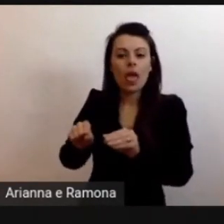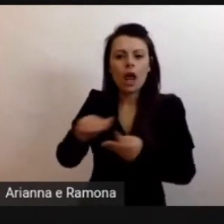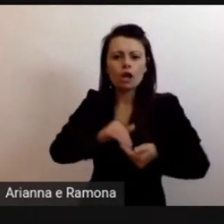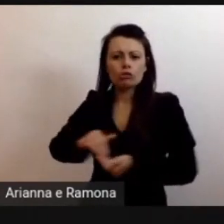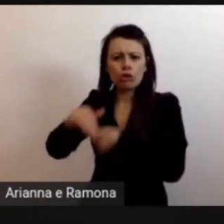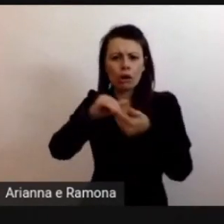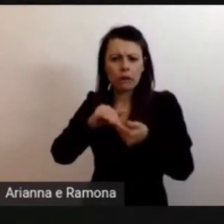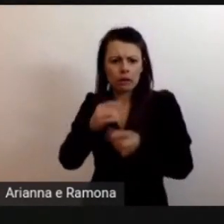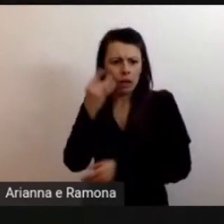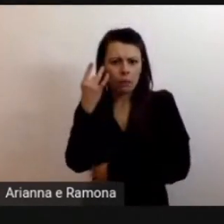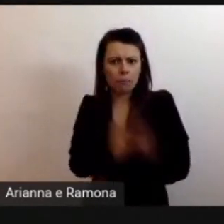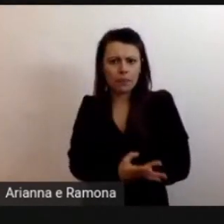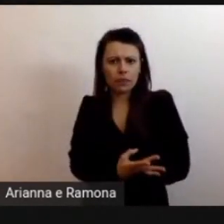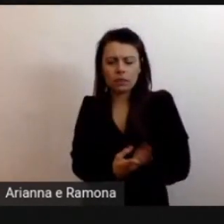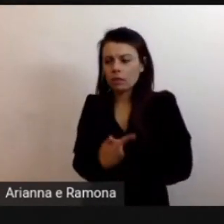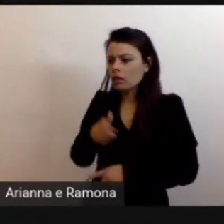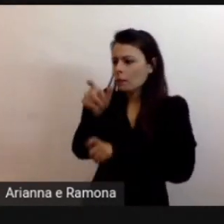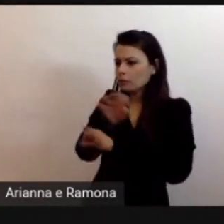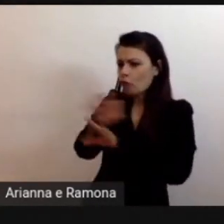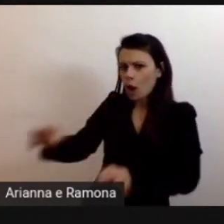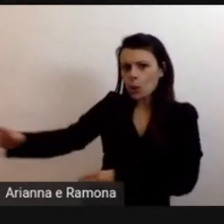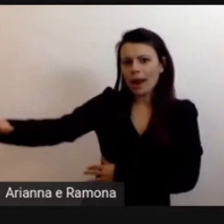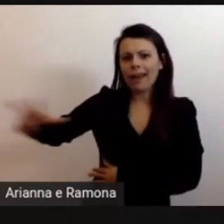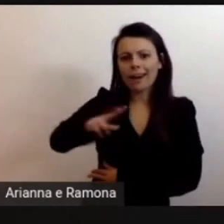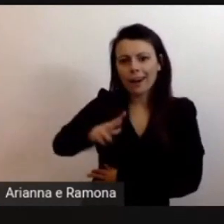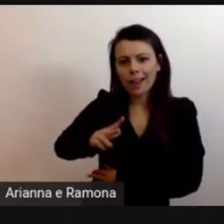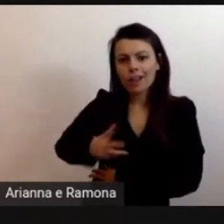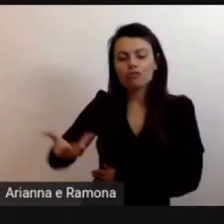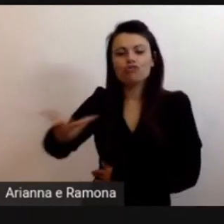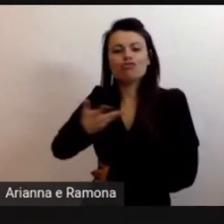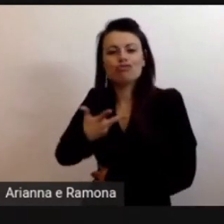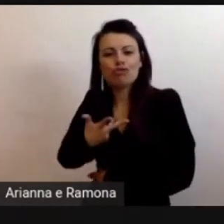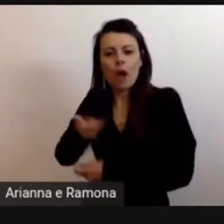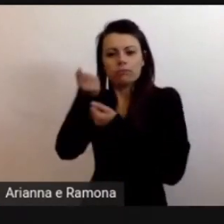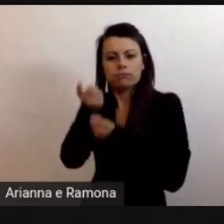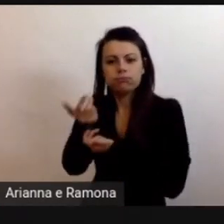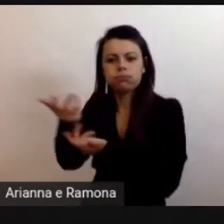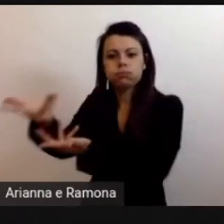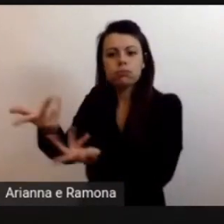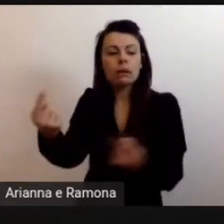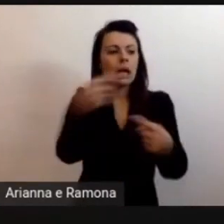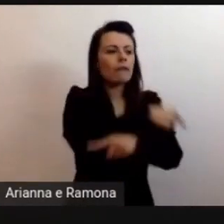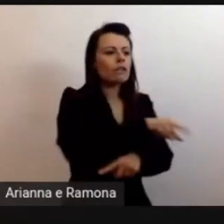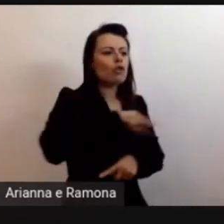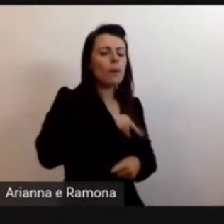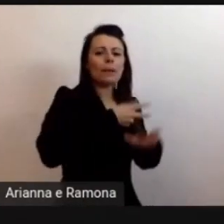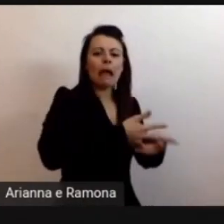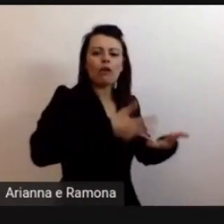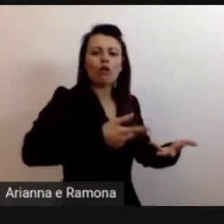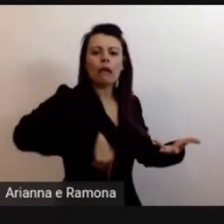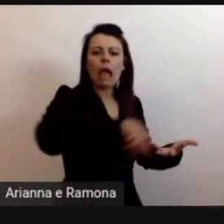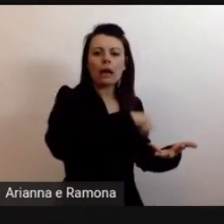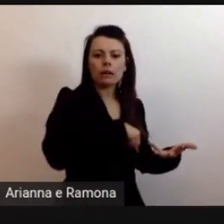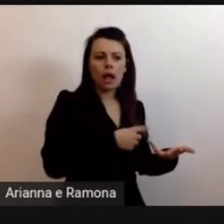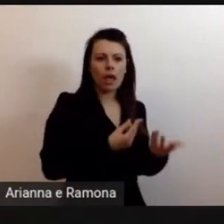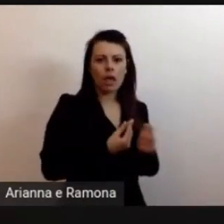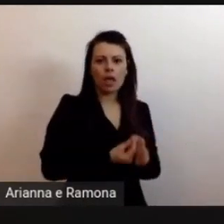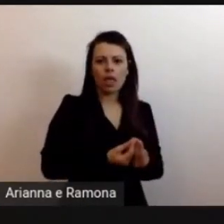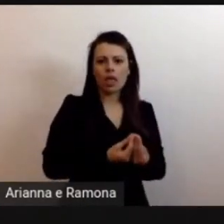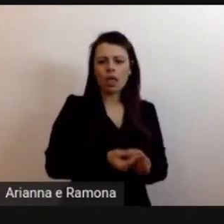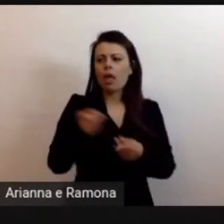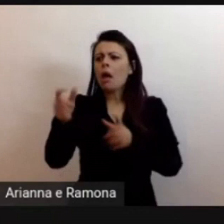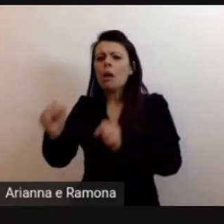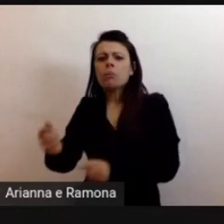è ricco e determinati disponibilità in precedenza tenero ma la sposta all'estero ad